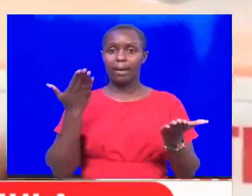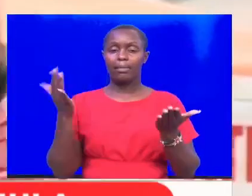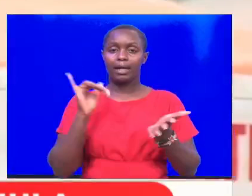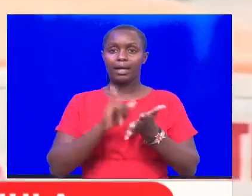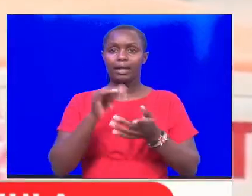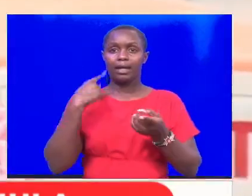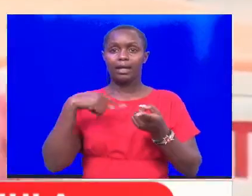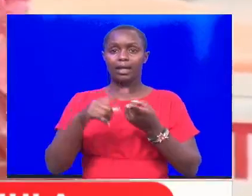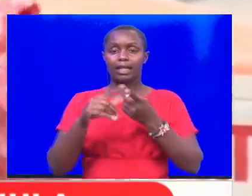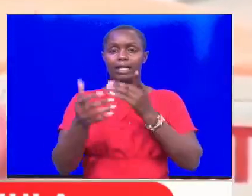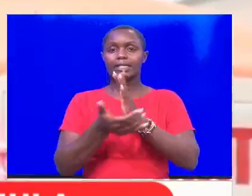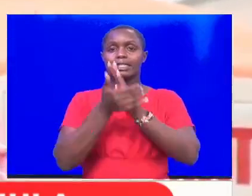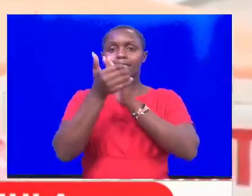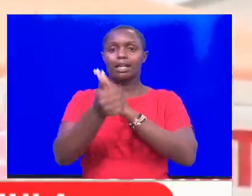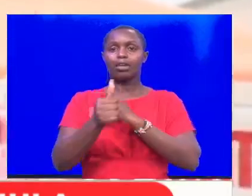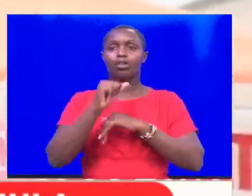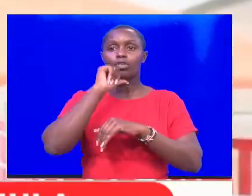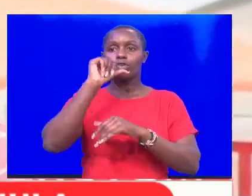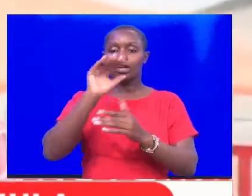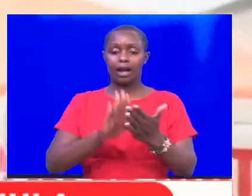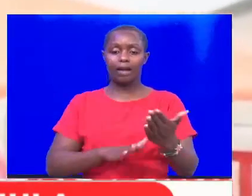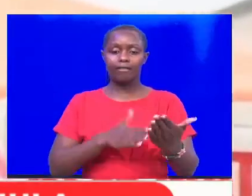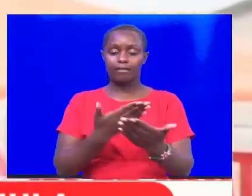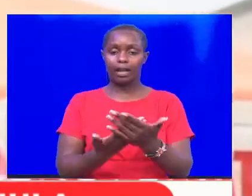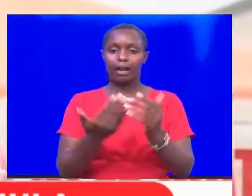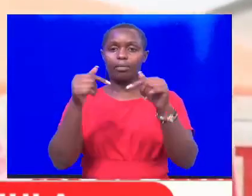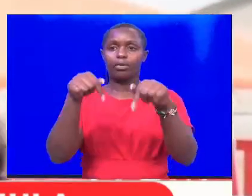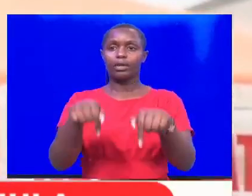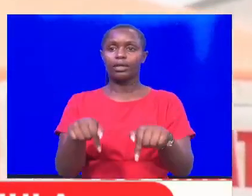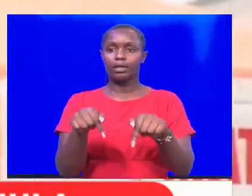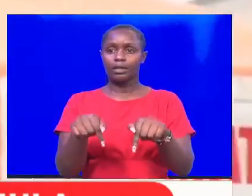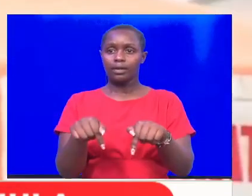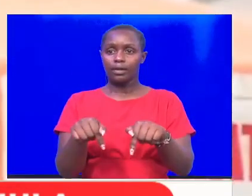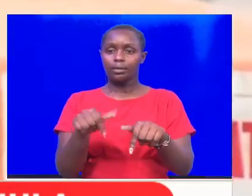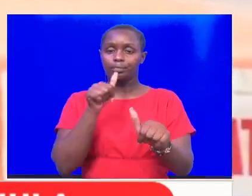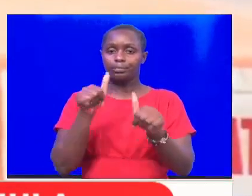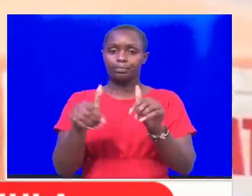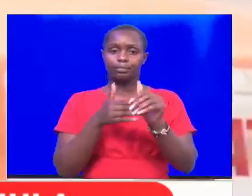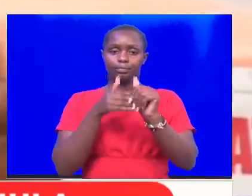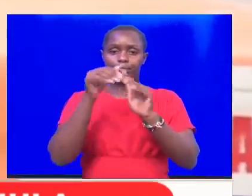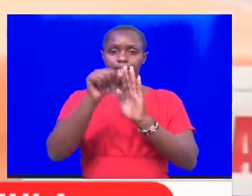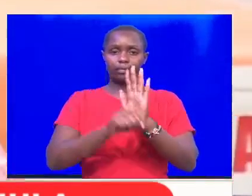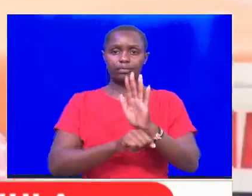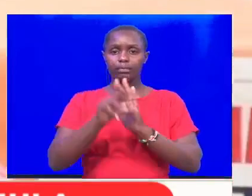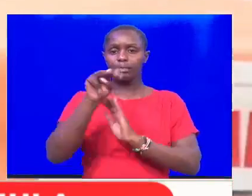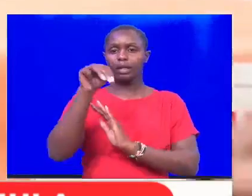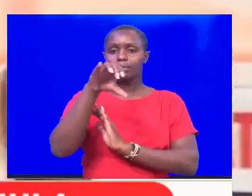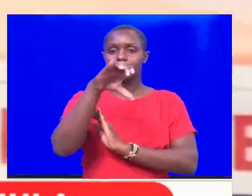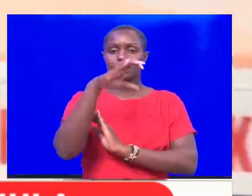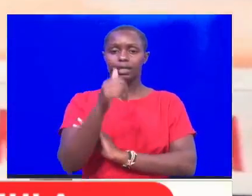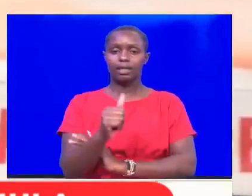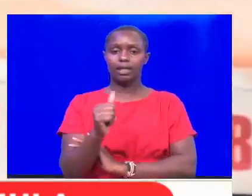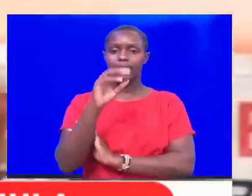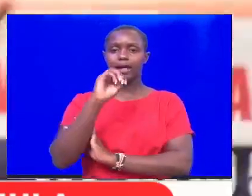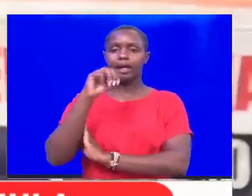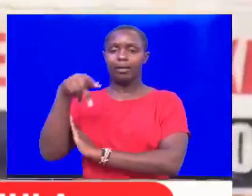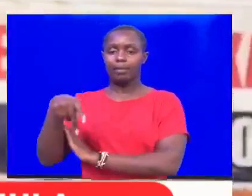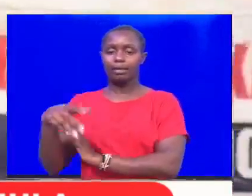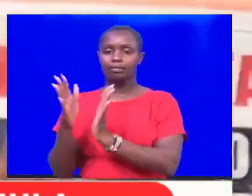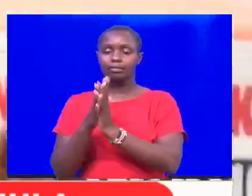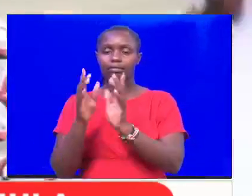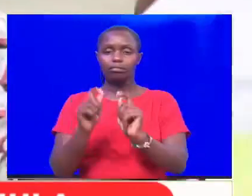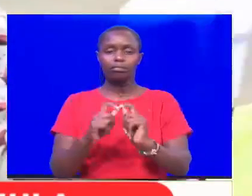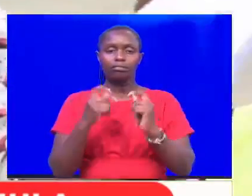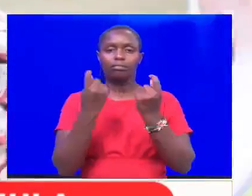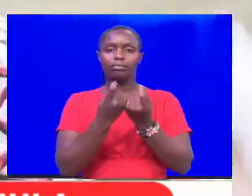is not available on the ground here. Yes. Which the leadership here, the MC and the MP and the team will